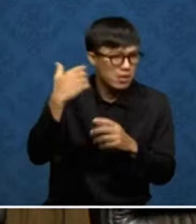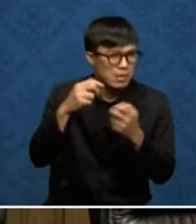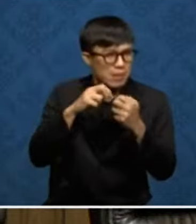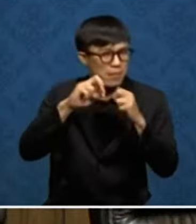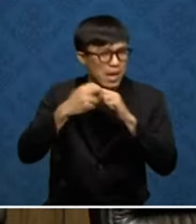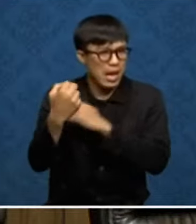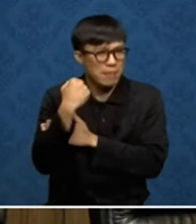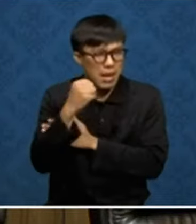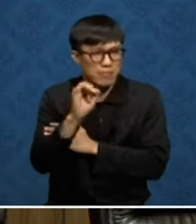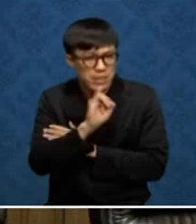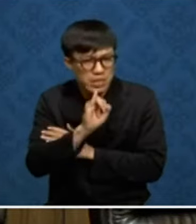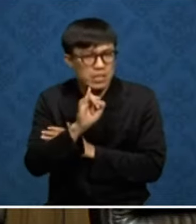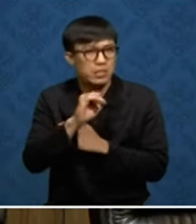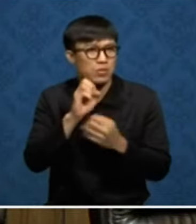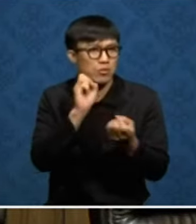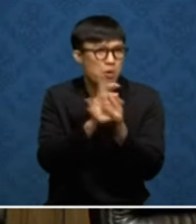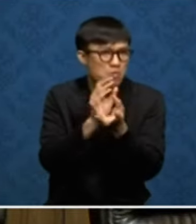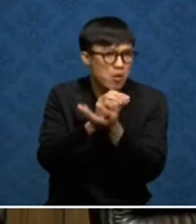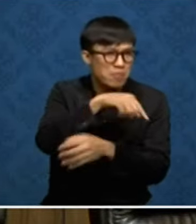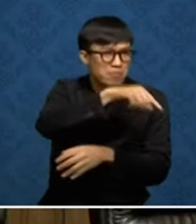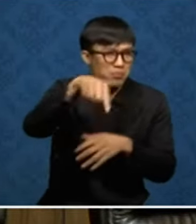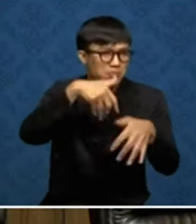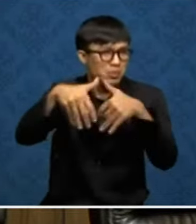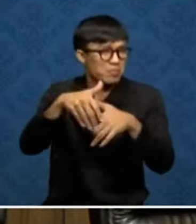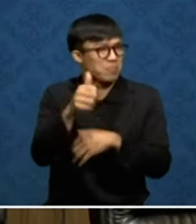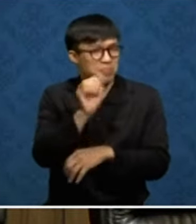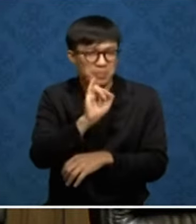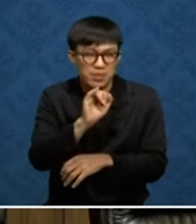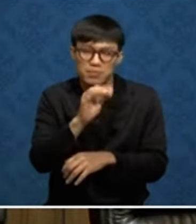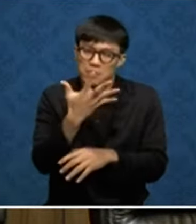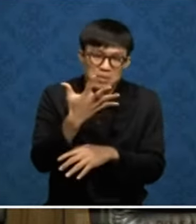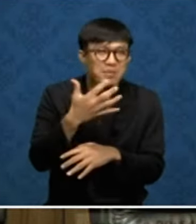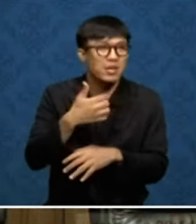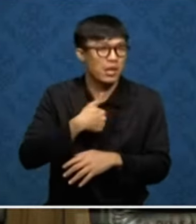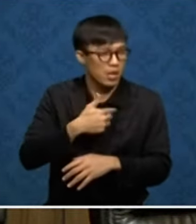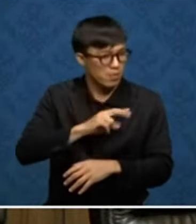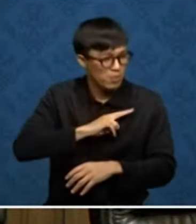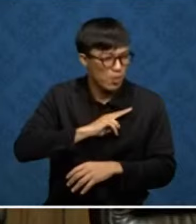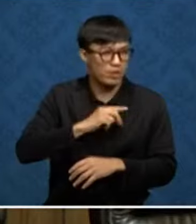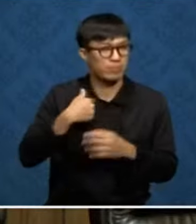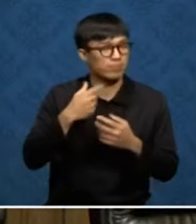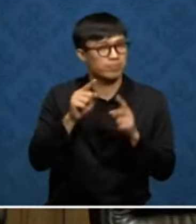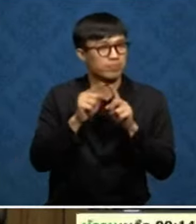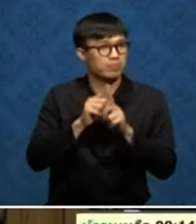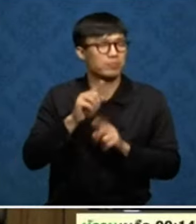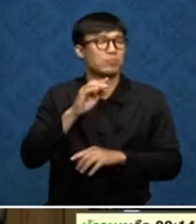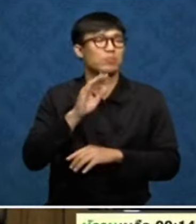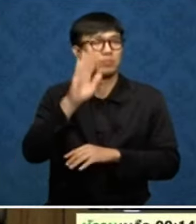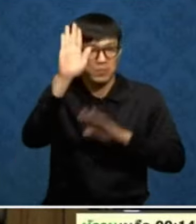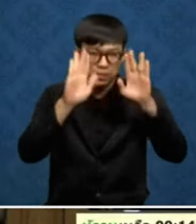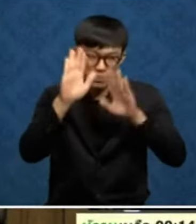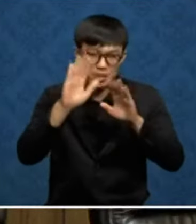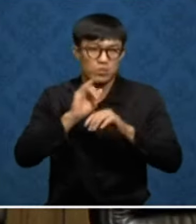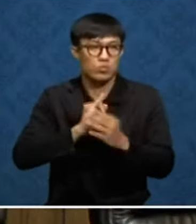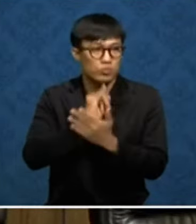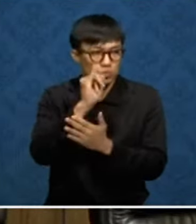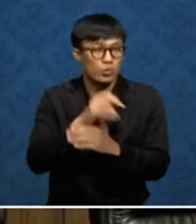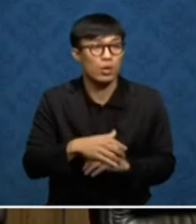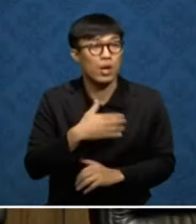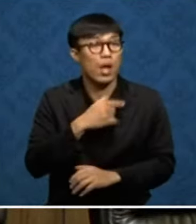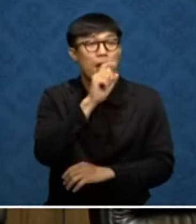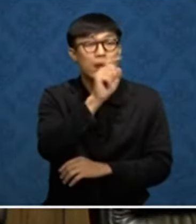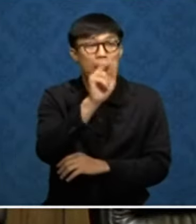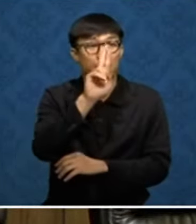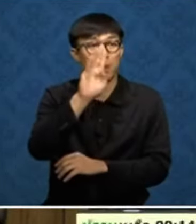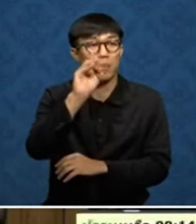ากไหนก็ไม่รู้แบบเหตุการณ์ที่เพิ่งเกิดขึ้นเมื่อวานนะครับก็ขอขอบคุณเป็นอย่างยิ่งครับเข้าสู่คำถามนะครับผมมีเรื่องอยากสอบถามท่านนายกรัฐมนตรีเรื่องเกี่ยวกับ